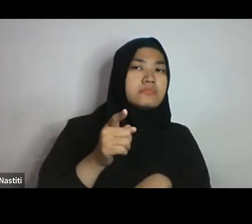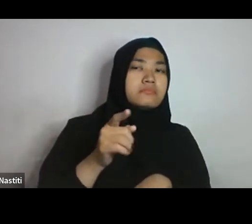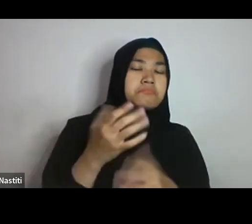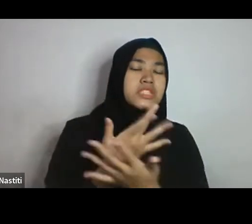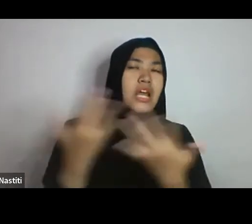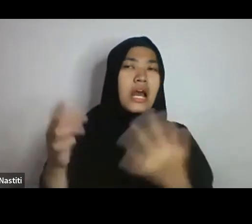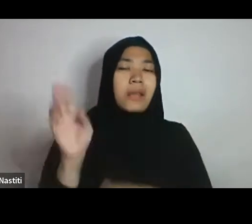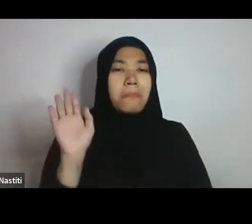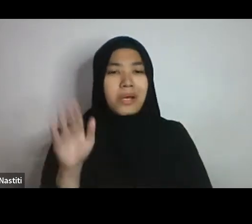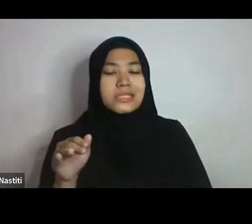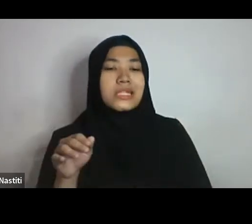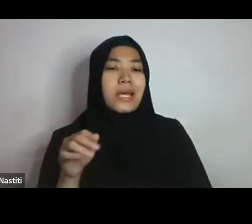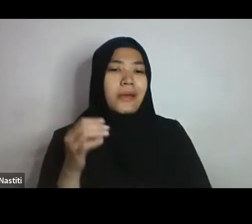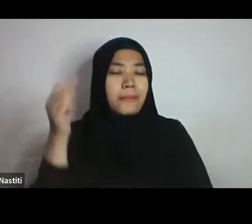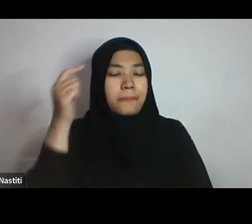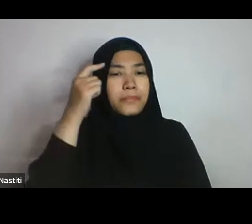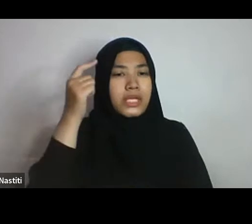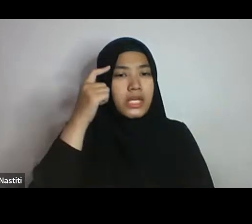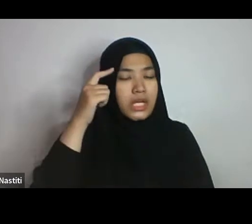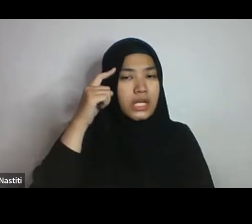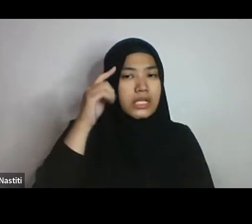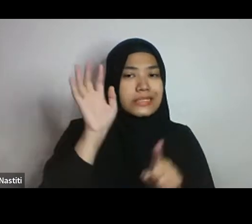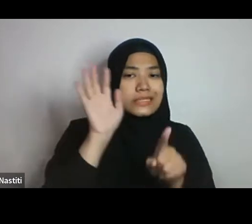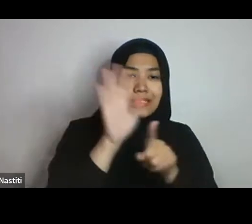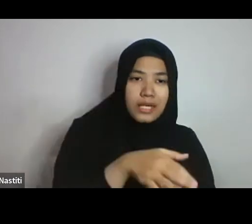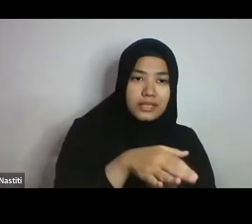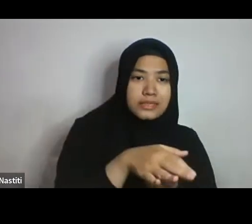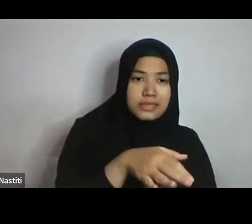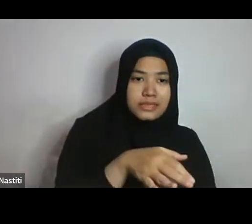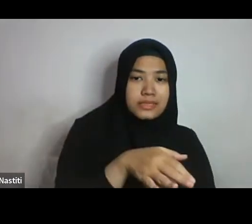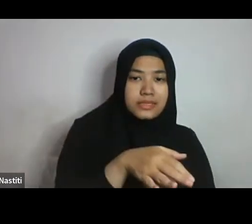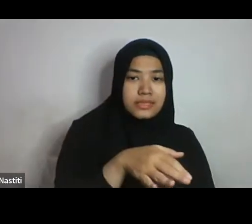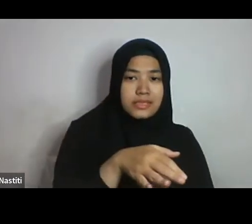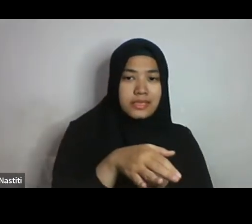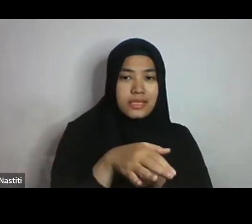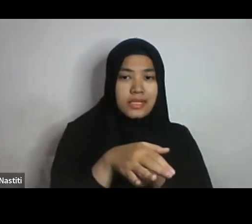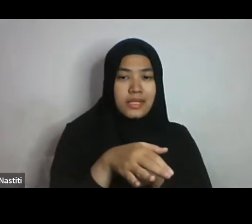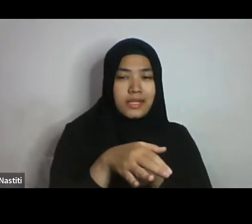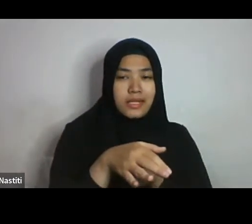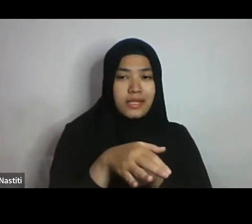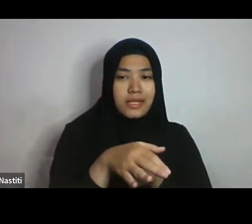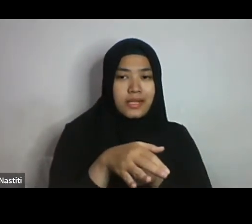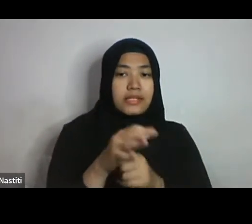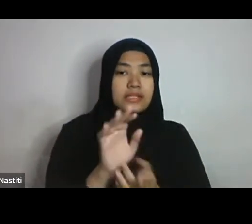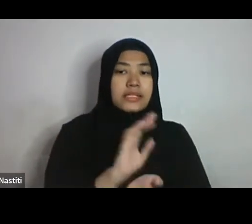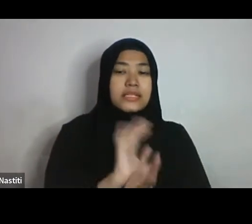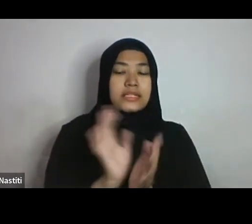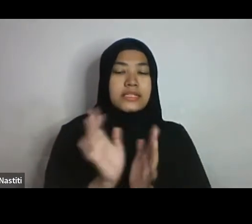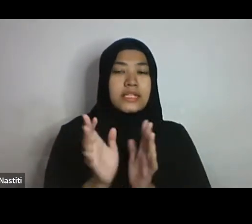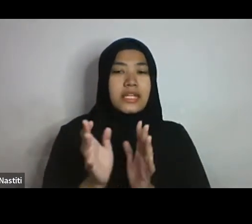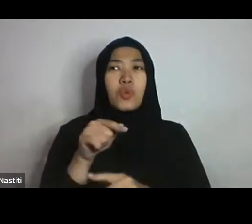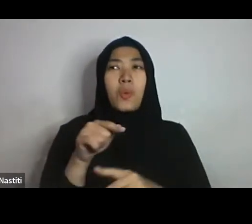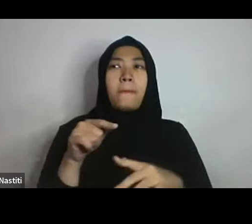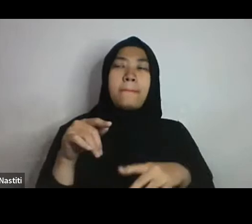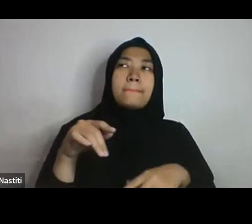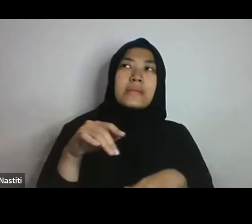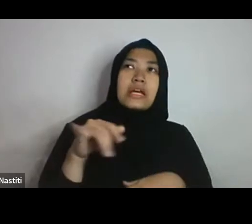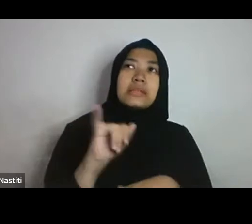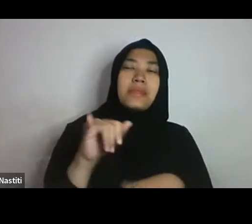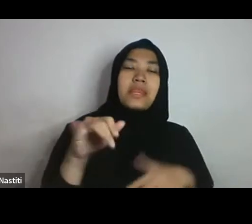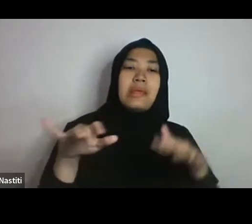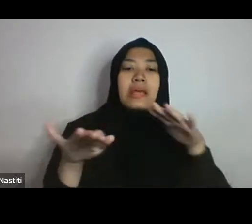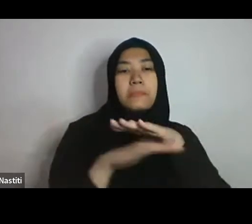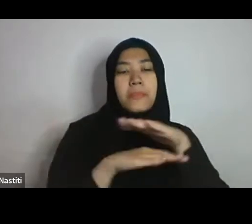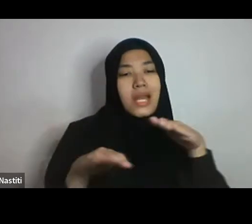karena berbasis hak, perlakuan terhadap mereka juga harus menghargai hak-hak mereka, termasuk